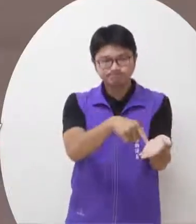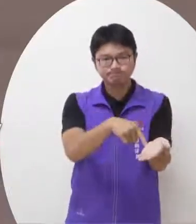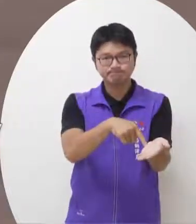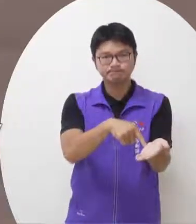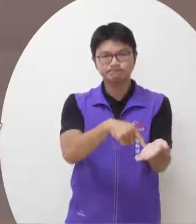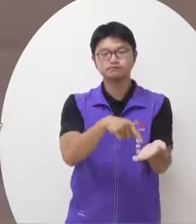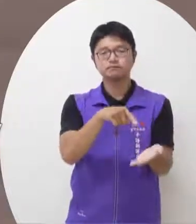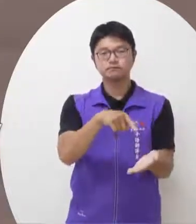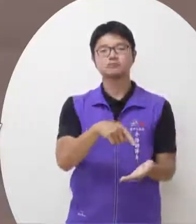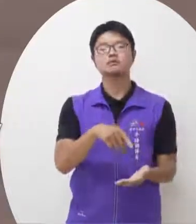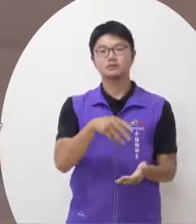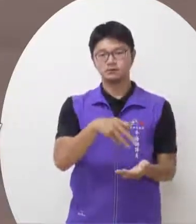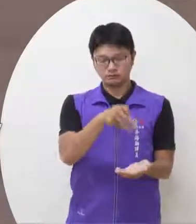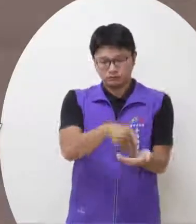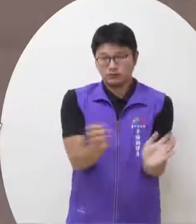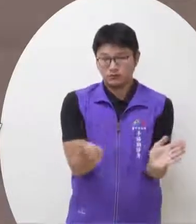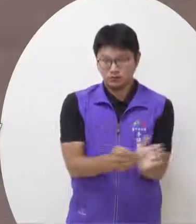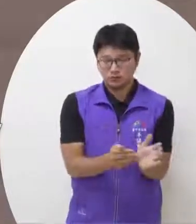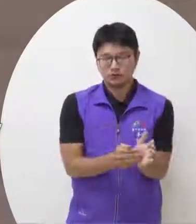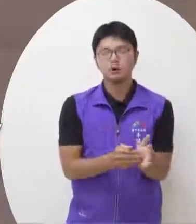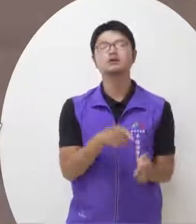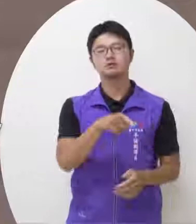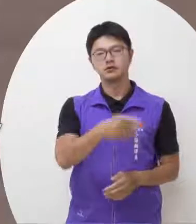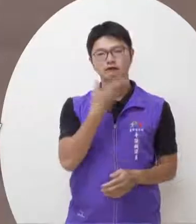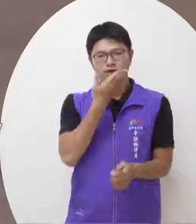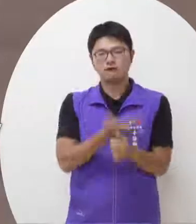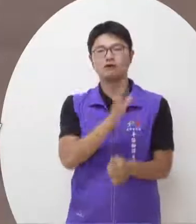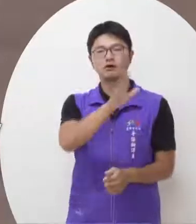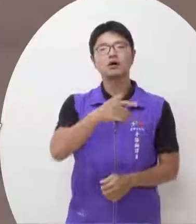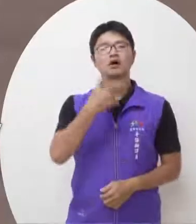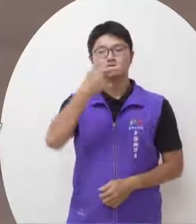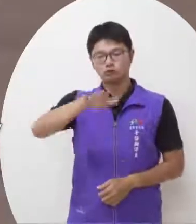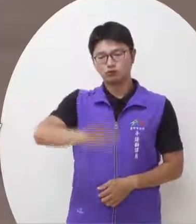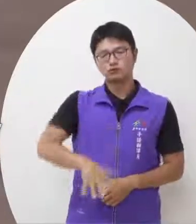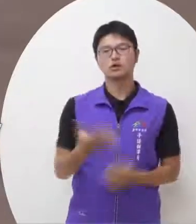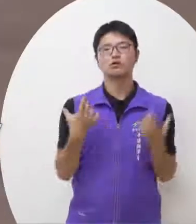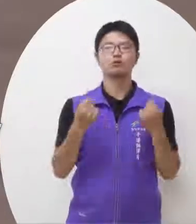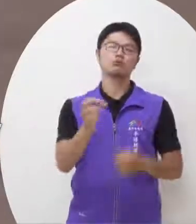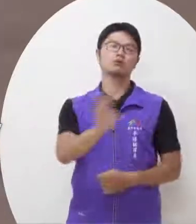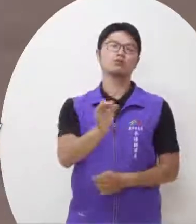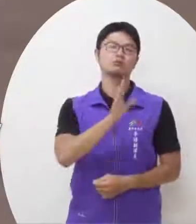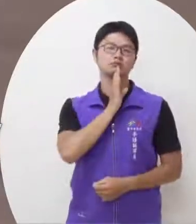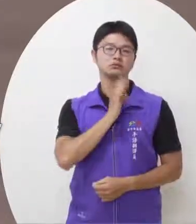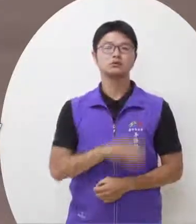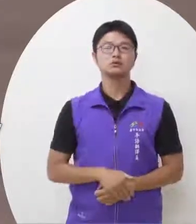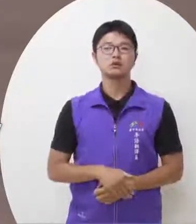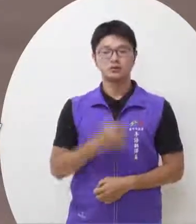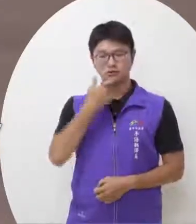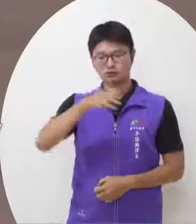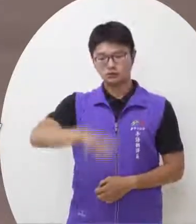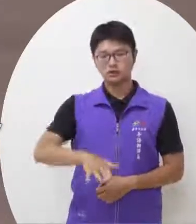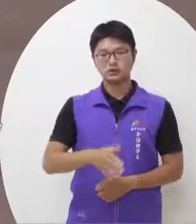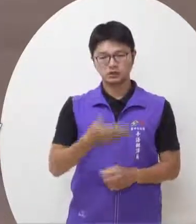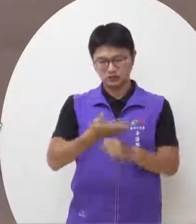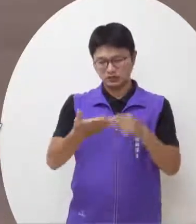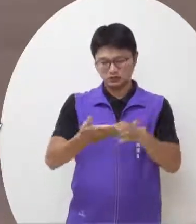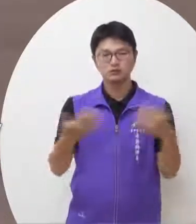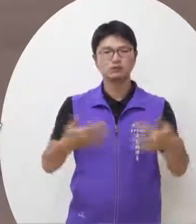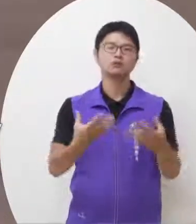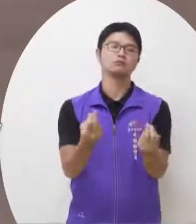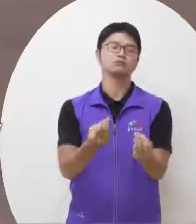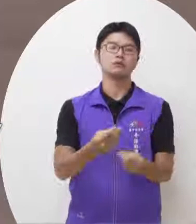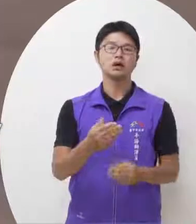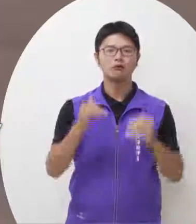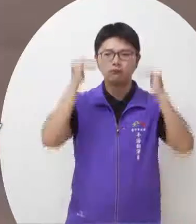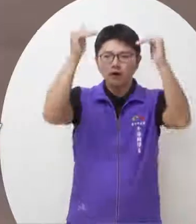认定卡，这样就可以了。那6岁以下本来就不要钱，所以6岁以下也没有卡的问题。那大人